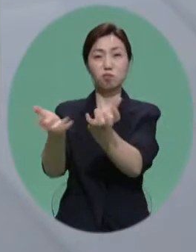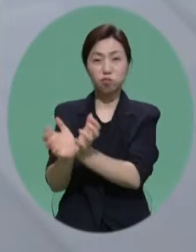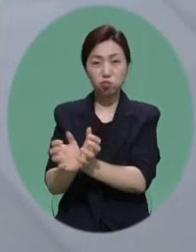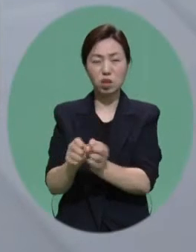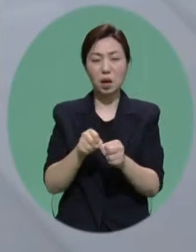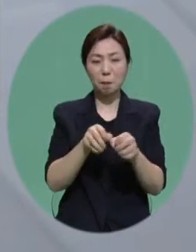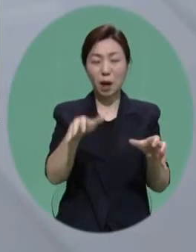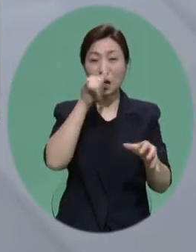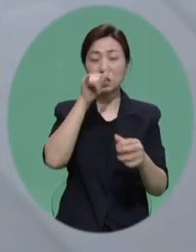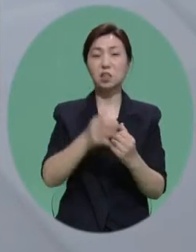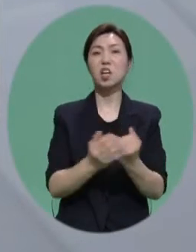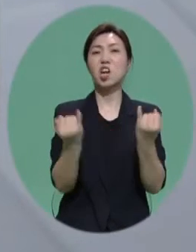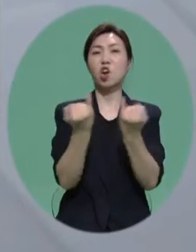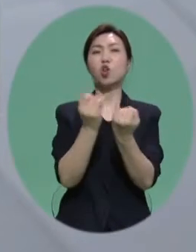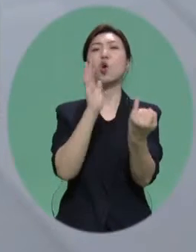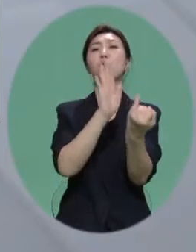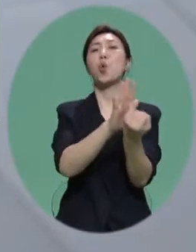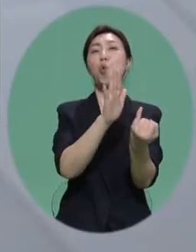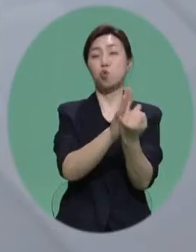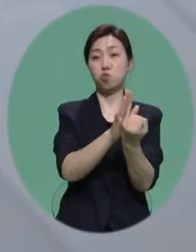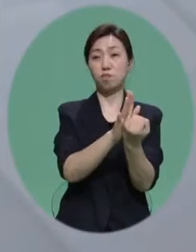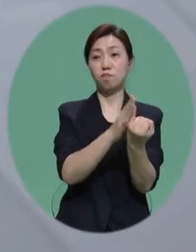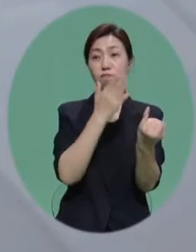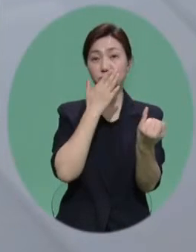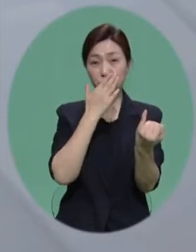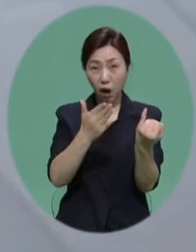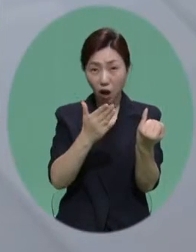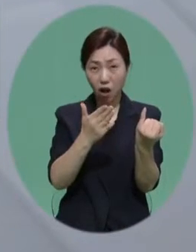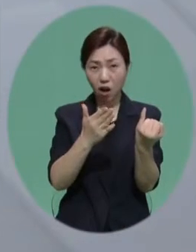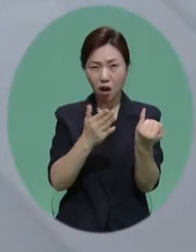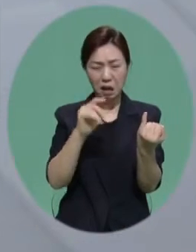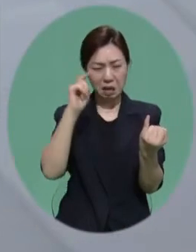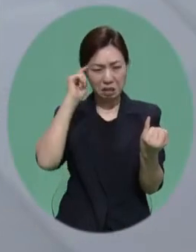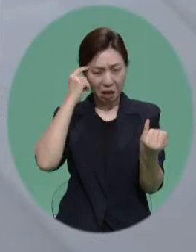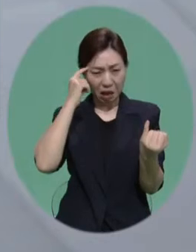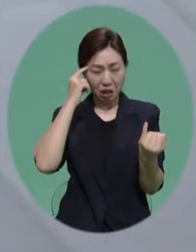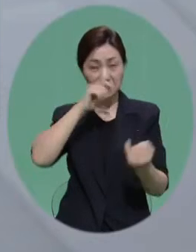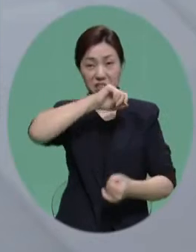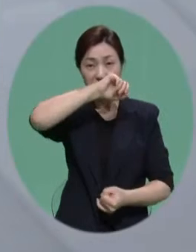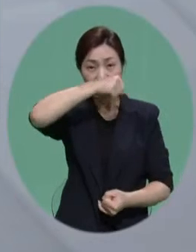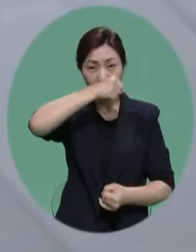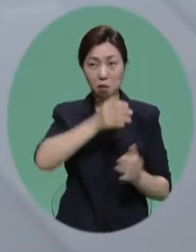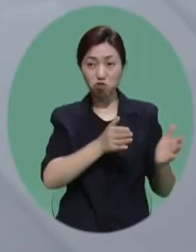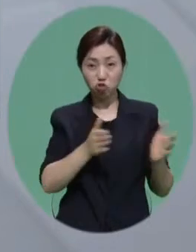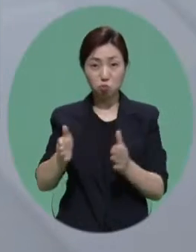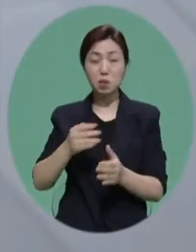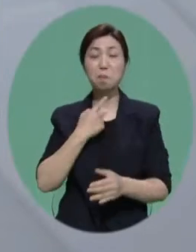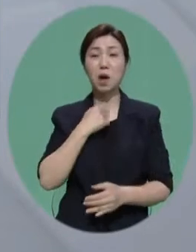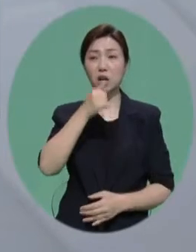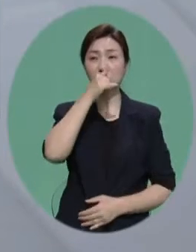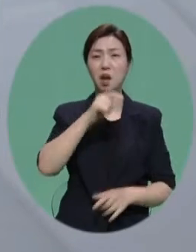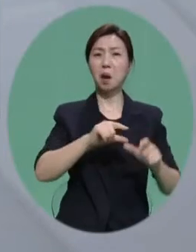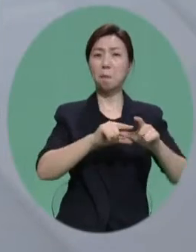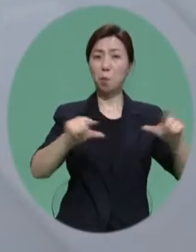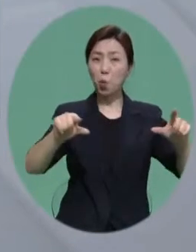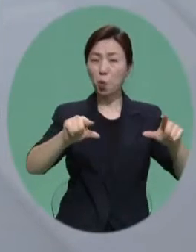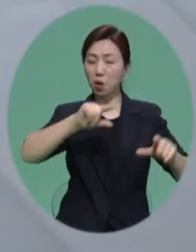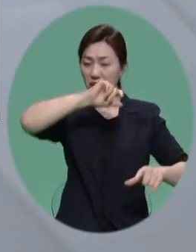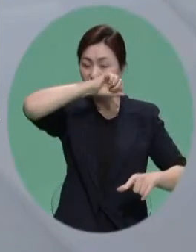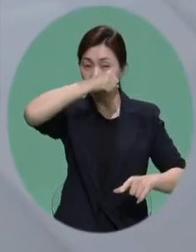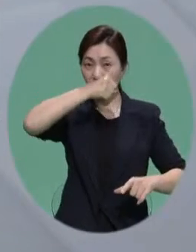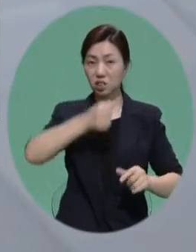된다라는 차원으로 만들어 놓은 에 그런 예상 들인데 뭐 원래 일반 예산을 이제 그런거 로